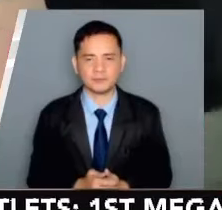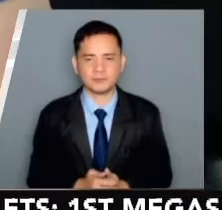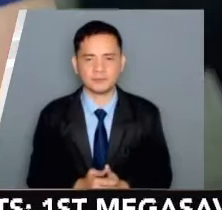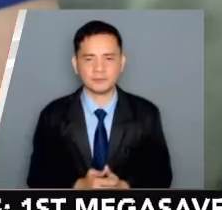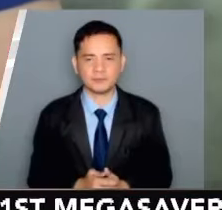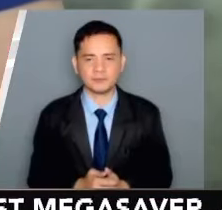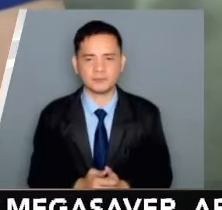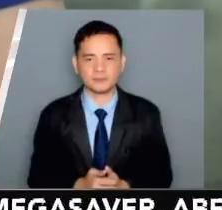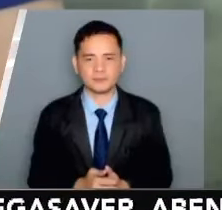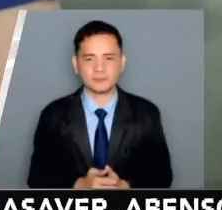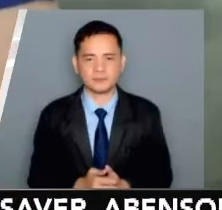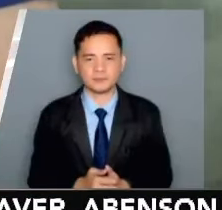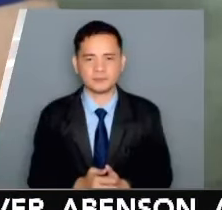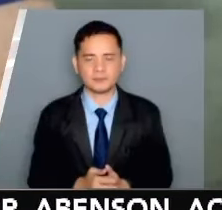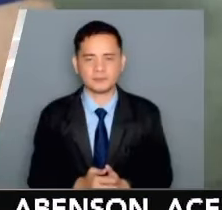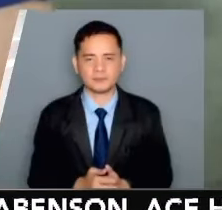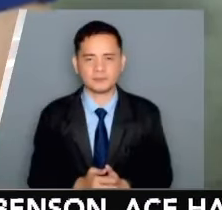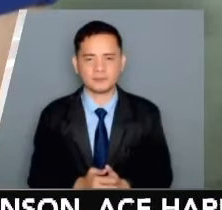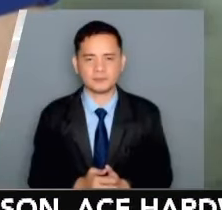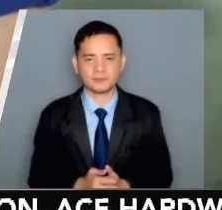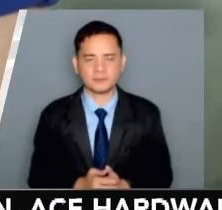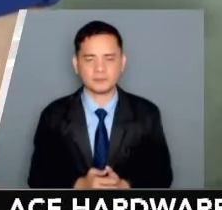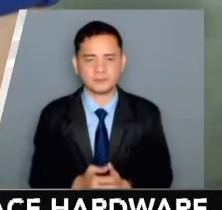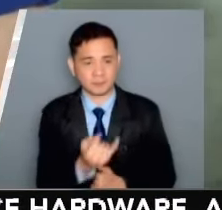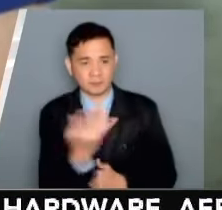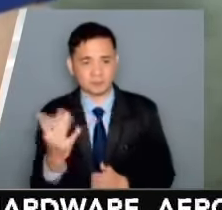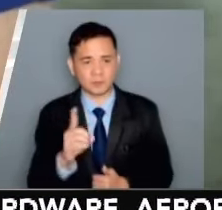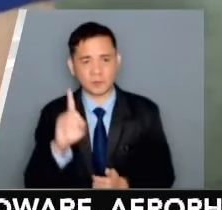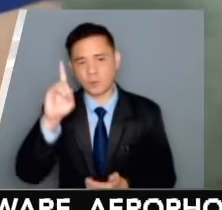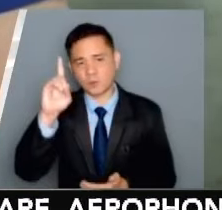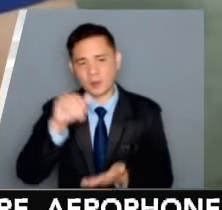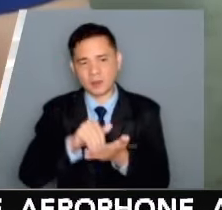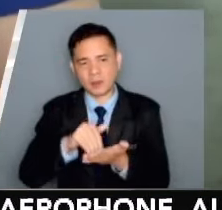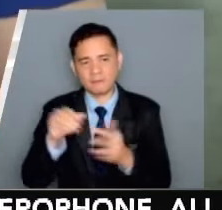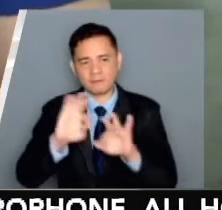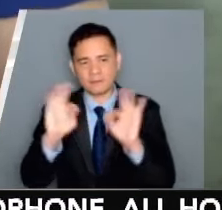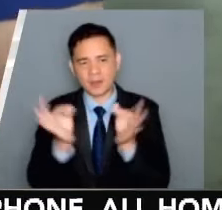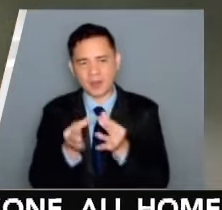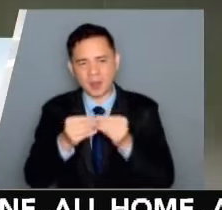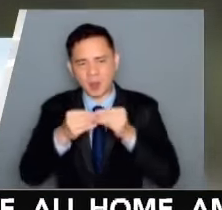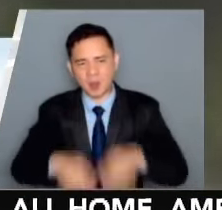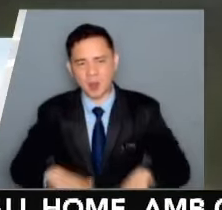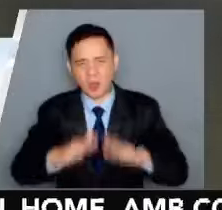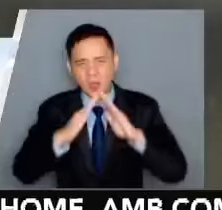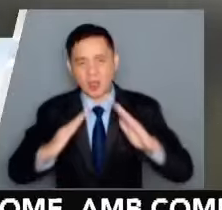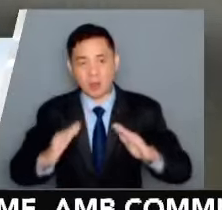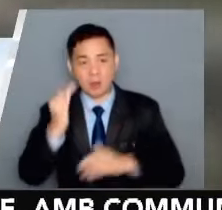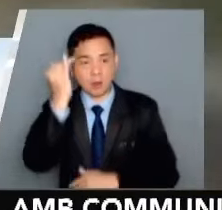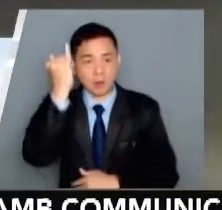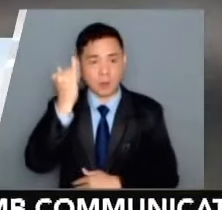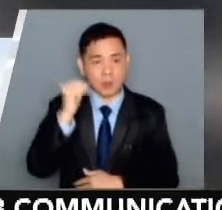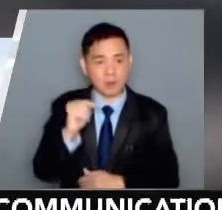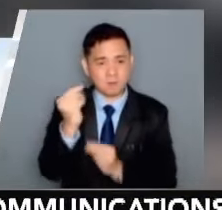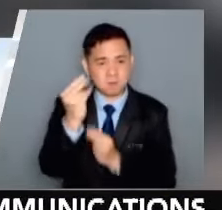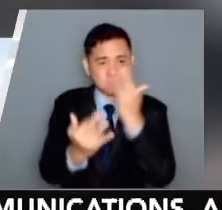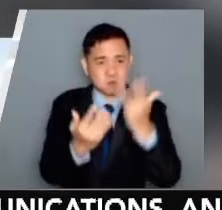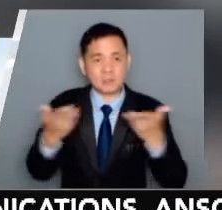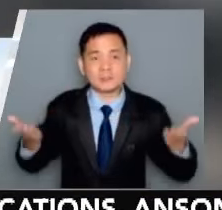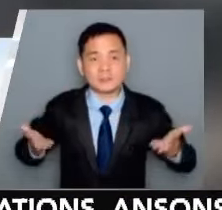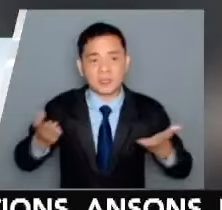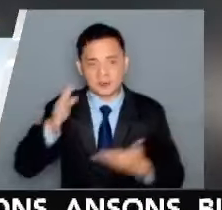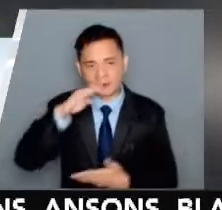Tinatayang aabot sa 1,000 pamilya ang nawala ng tirahan sa sunog sa Bacoor, Cavite. Kita ang nagngangalit na apoy at makapal na itim na usok